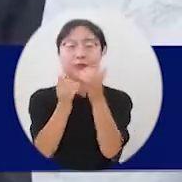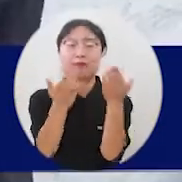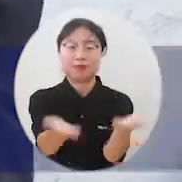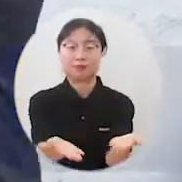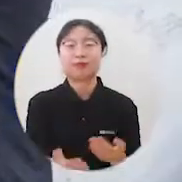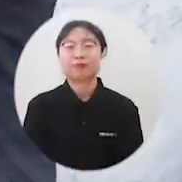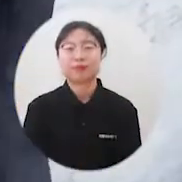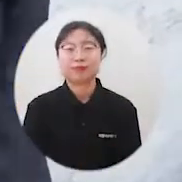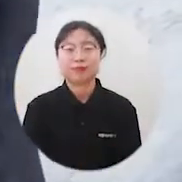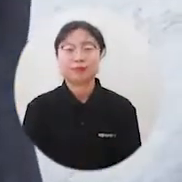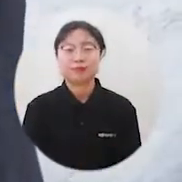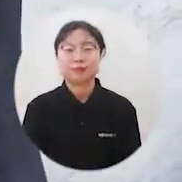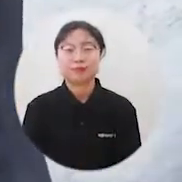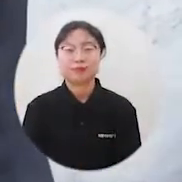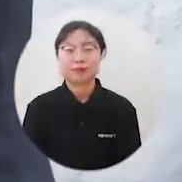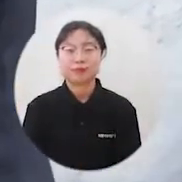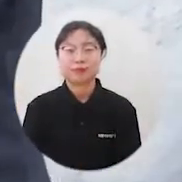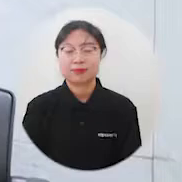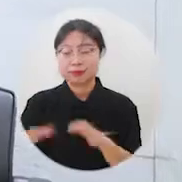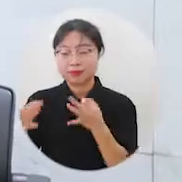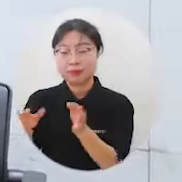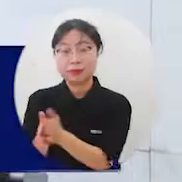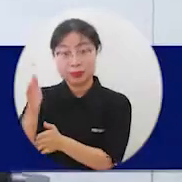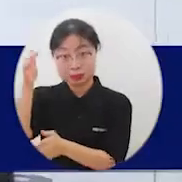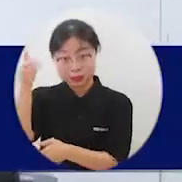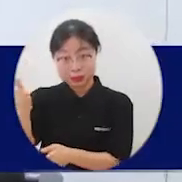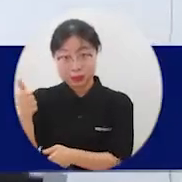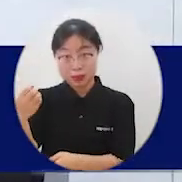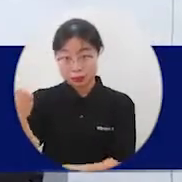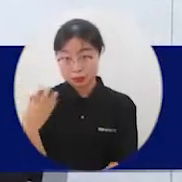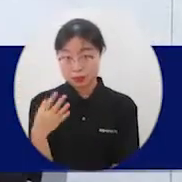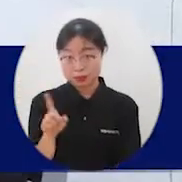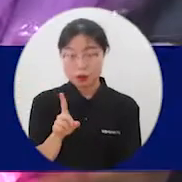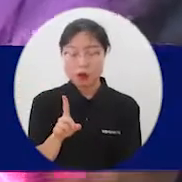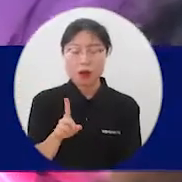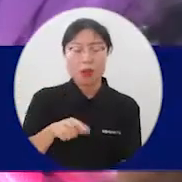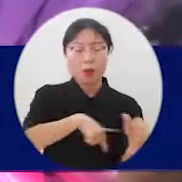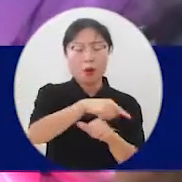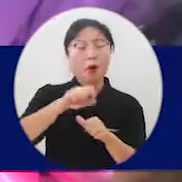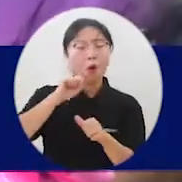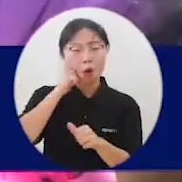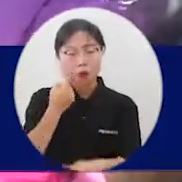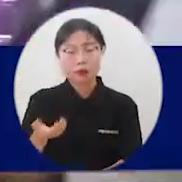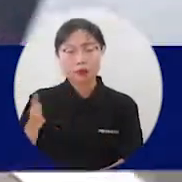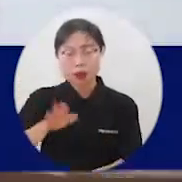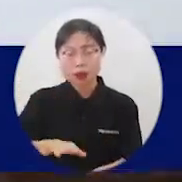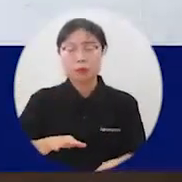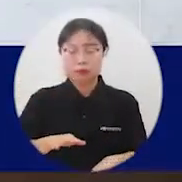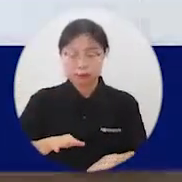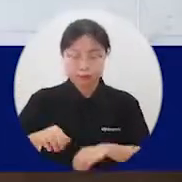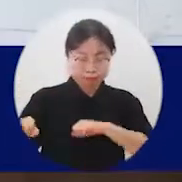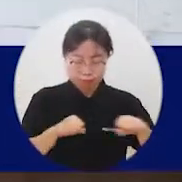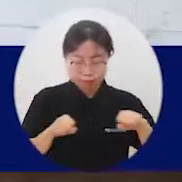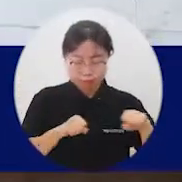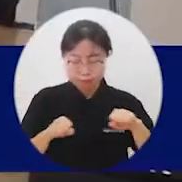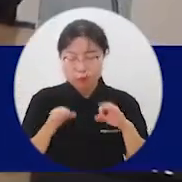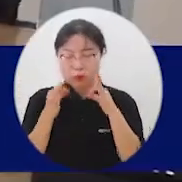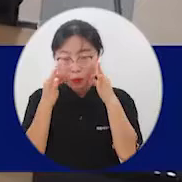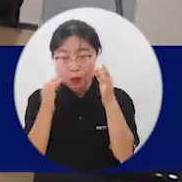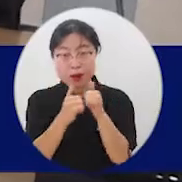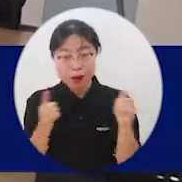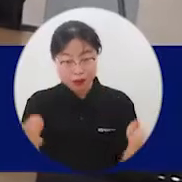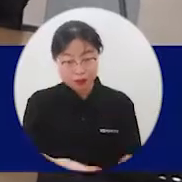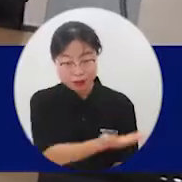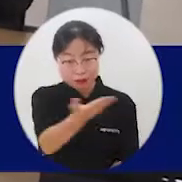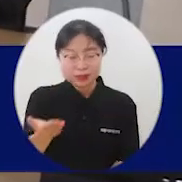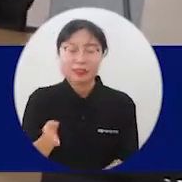안았습니다. 시상식에 참석한 김상돈 의왕시장은 어려운 여건 속에서도 사회복지 발전을 위해